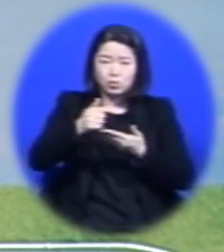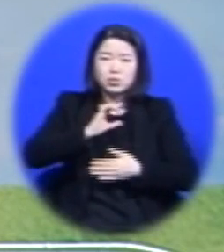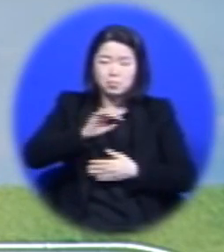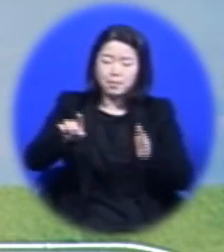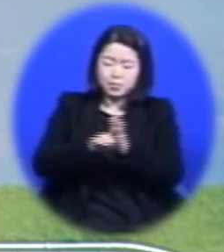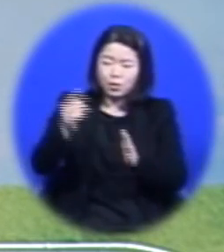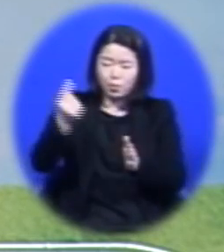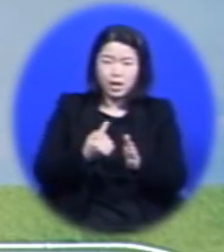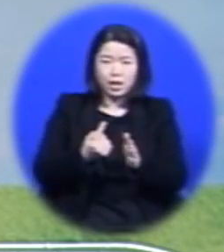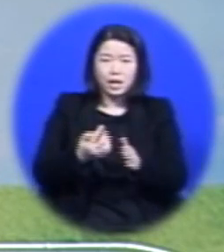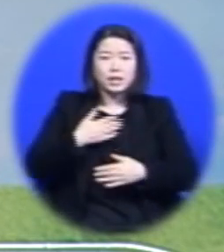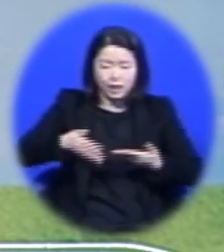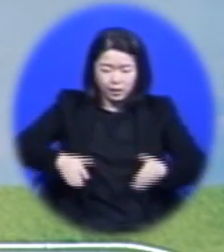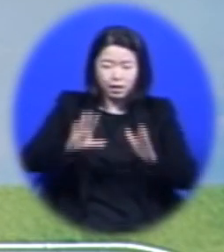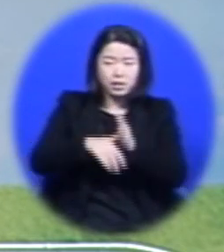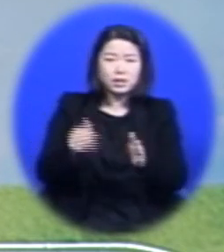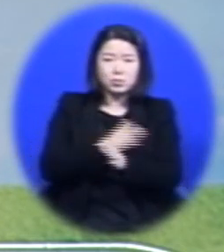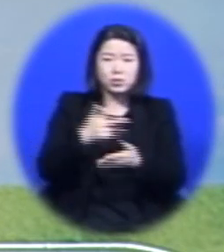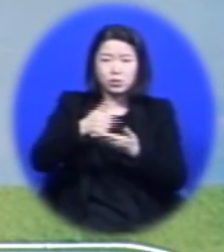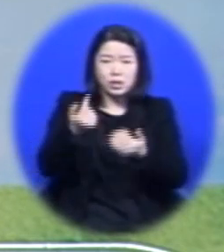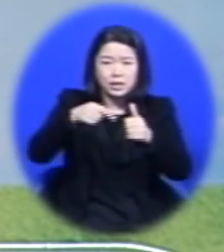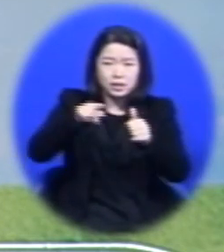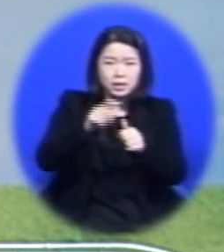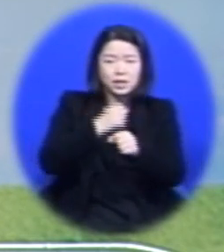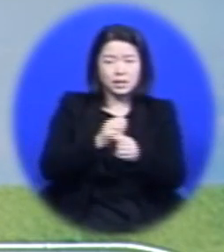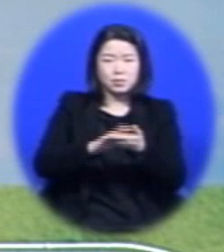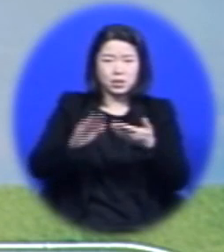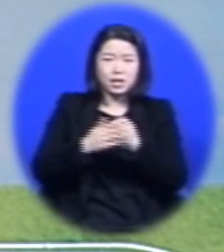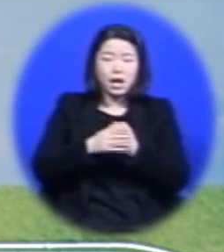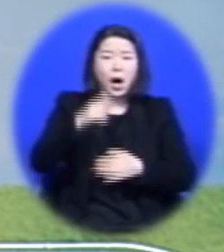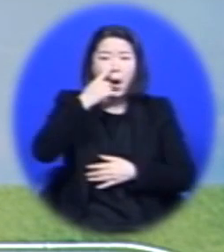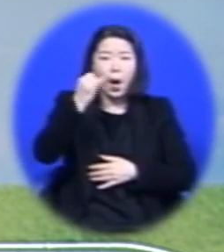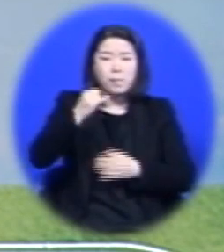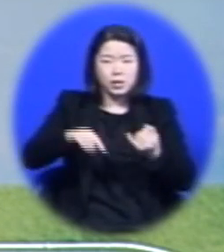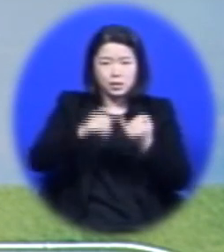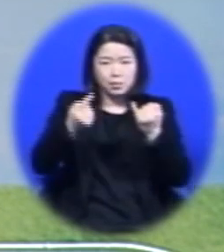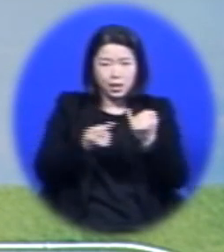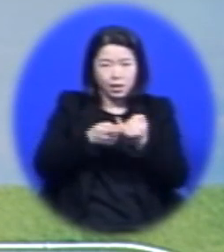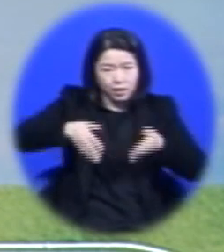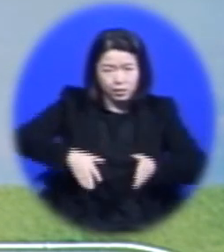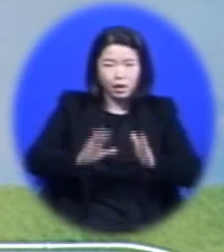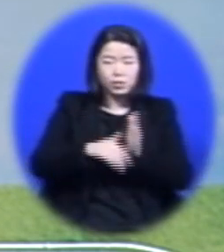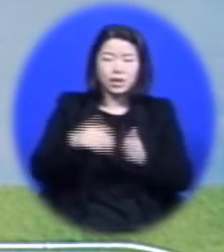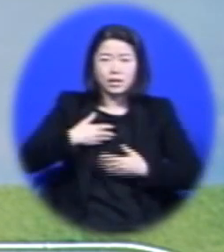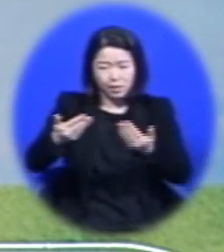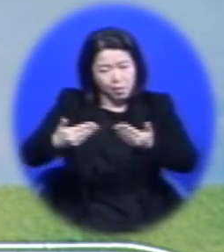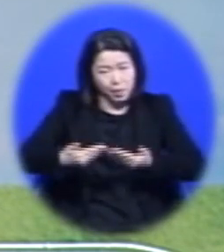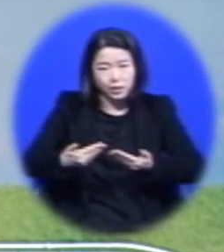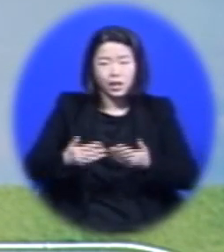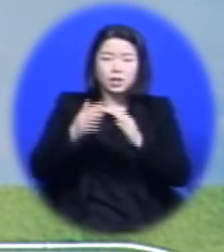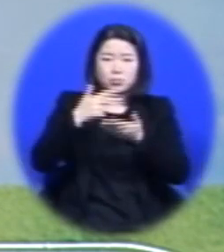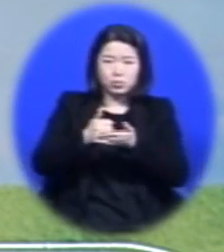왔습니다 나는 태어날 때부터 주님을 의지하여 씁니다 어머니 뱃속에서 나올 때에 나를 받아 주신 분도